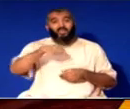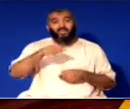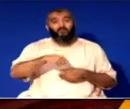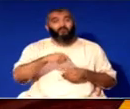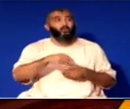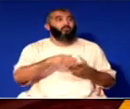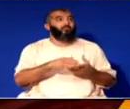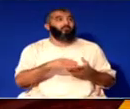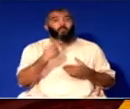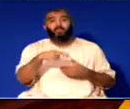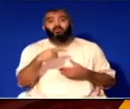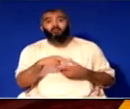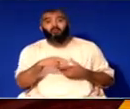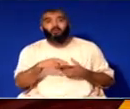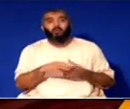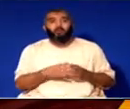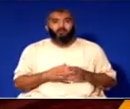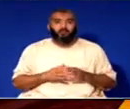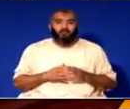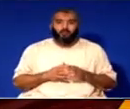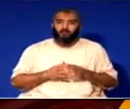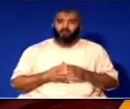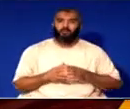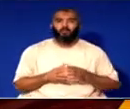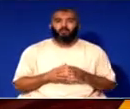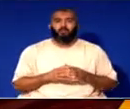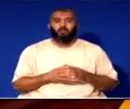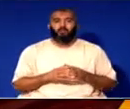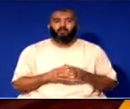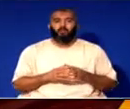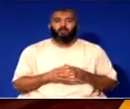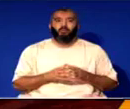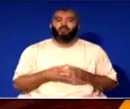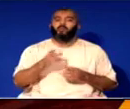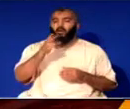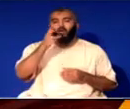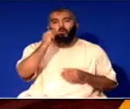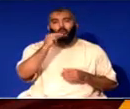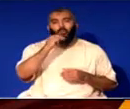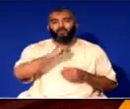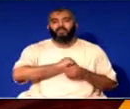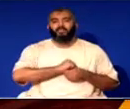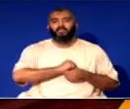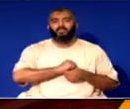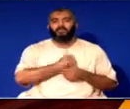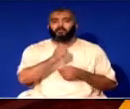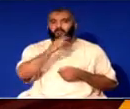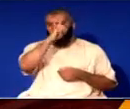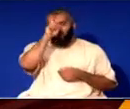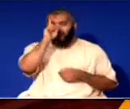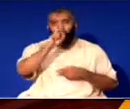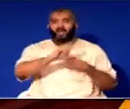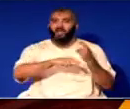ولا كي يعني انصحونا جزاكم الله خير. مفهوم السؤال سيدتي الكريمة، تسمعين